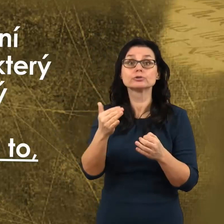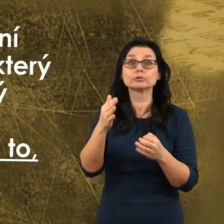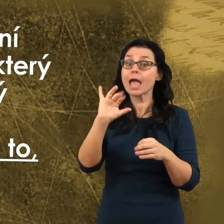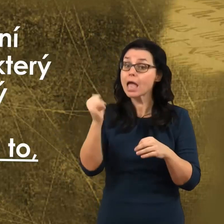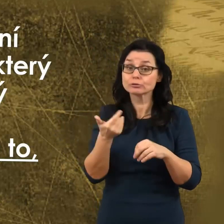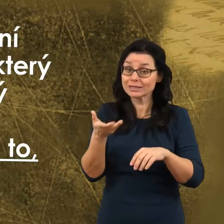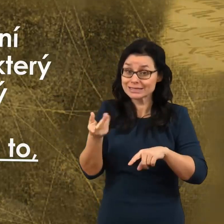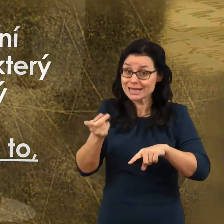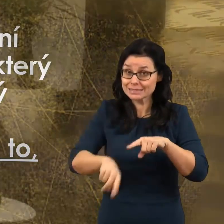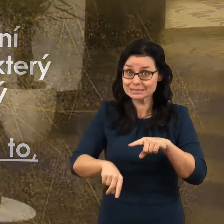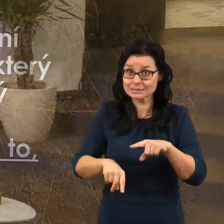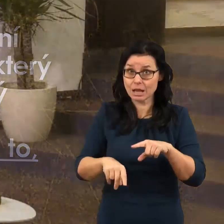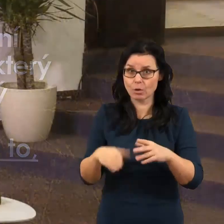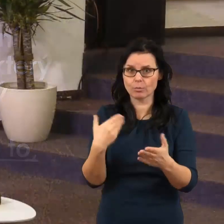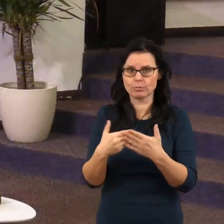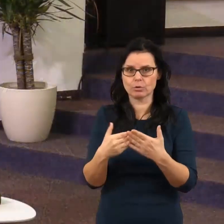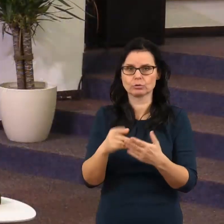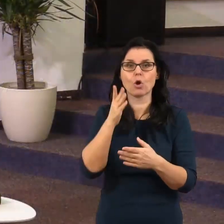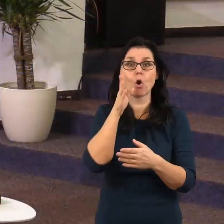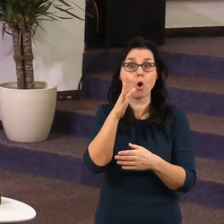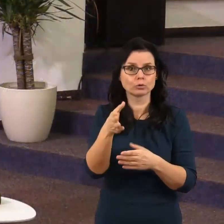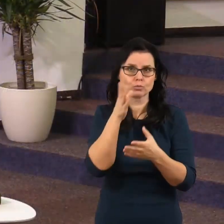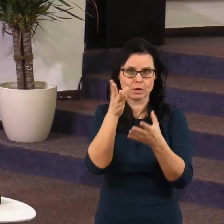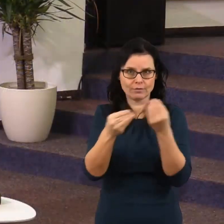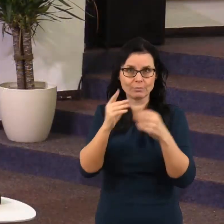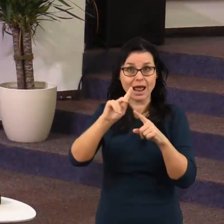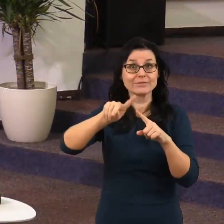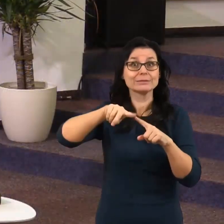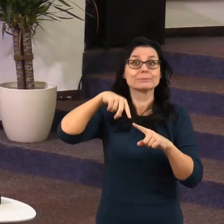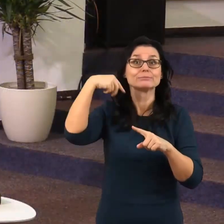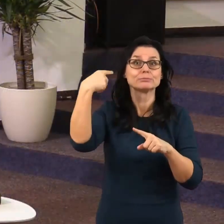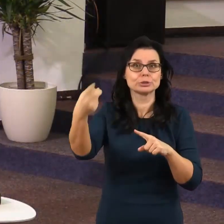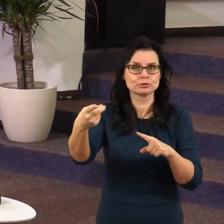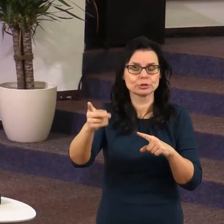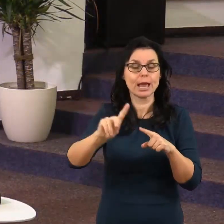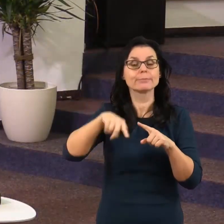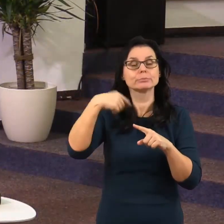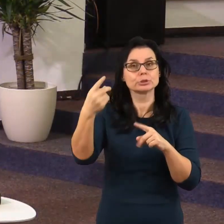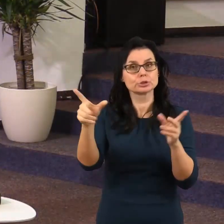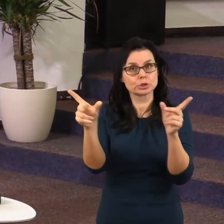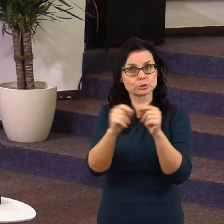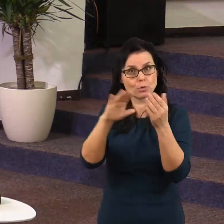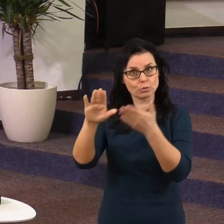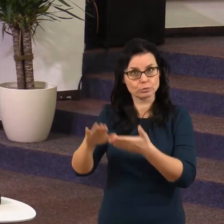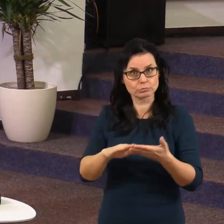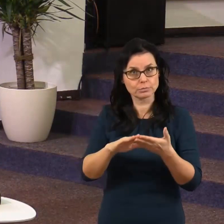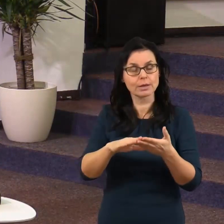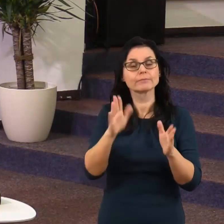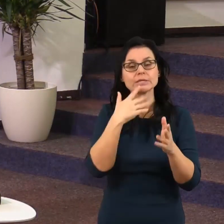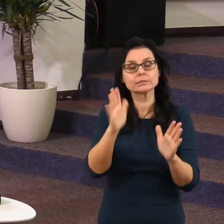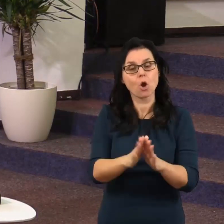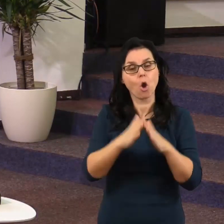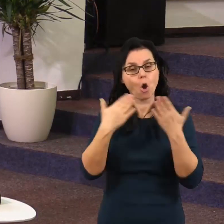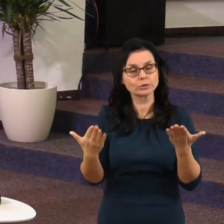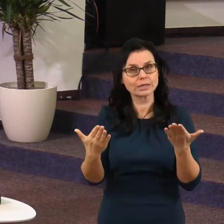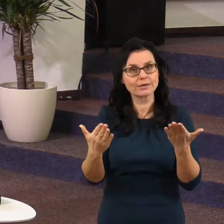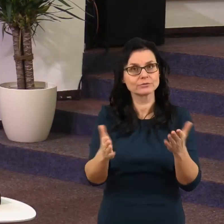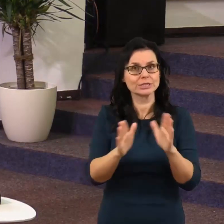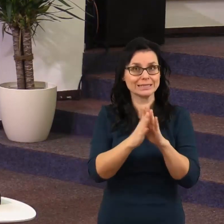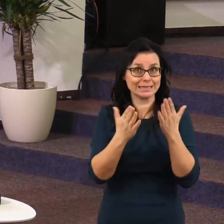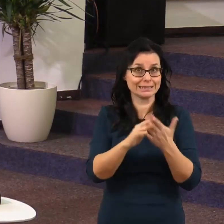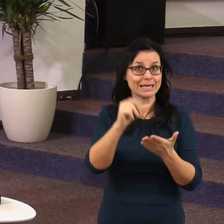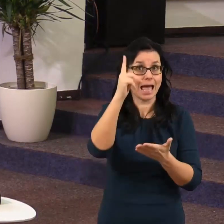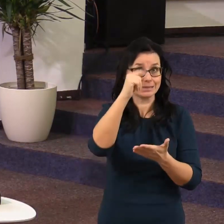Ano, a o tom budeme hovořit příště. Příště bych spolu s vámi rád otevřel Danielovu